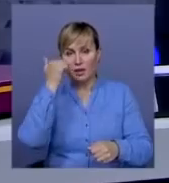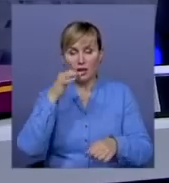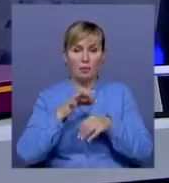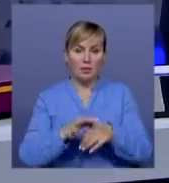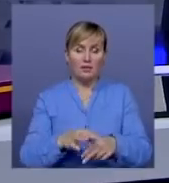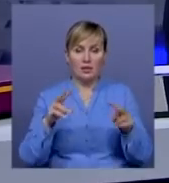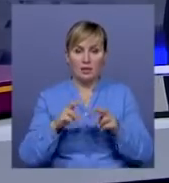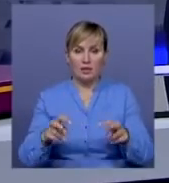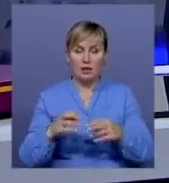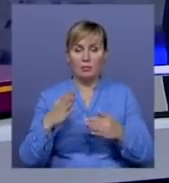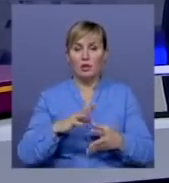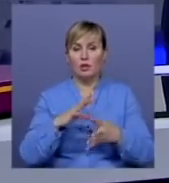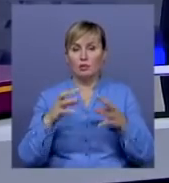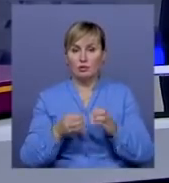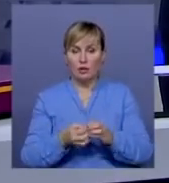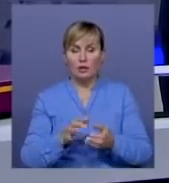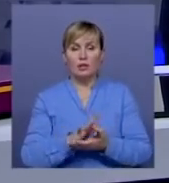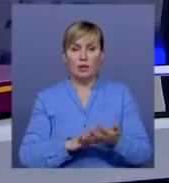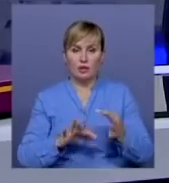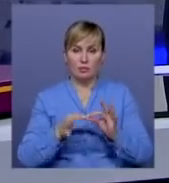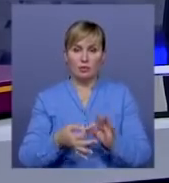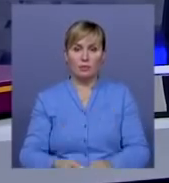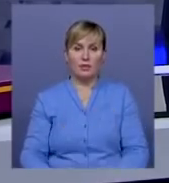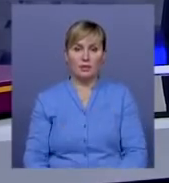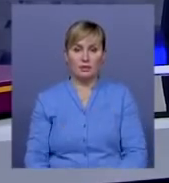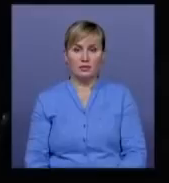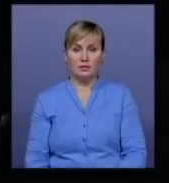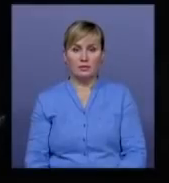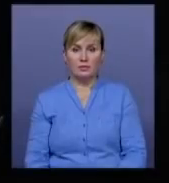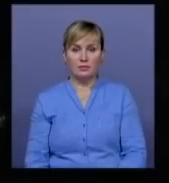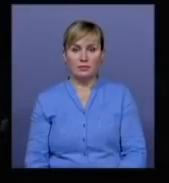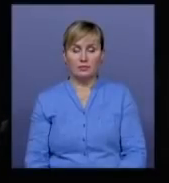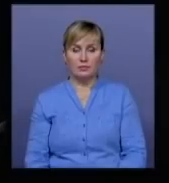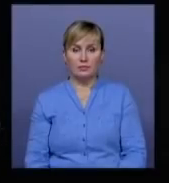проведенным рейдам. Об их результатах в материале Рамины Мирзалимовой.